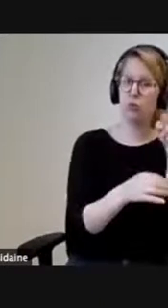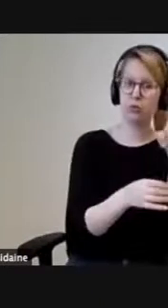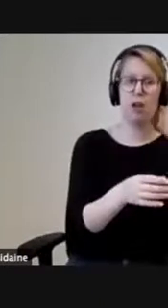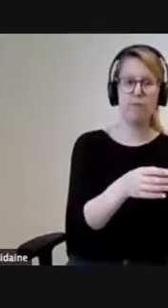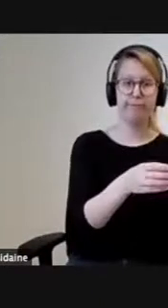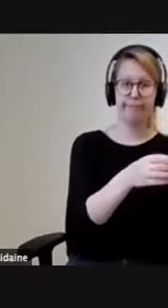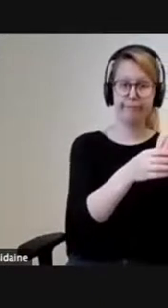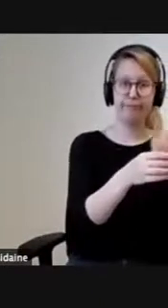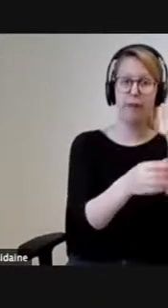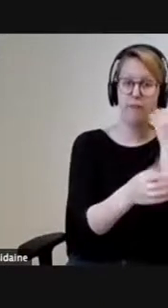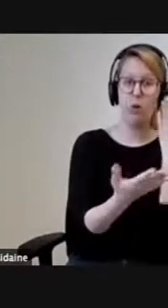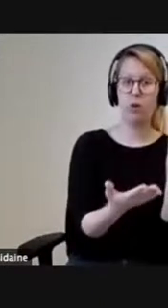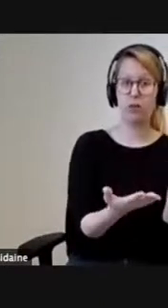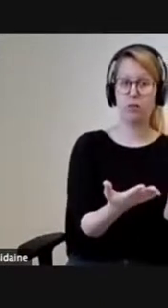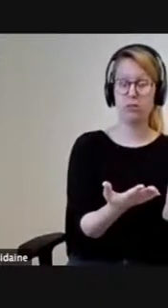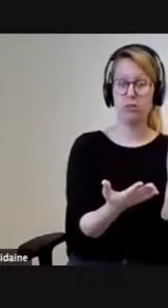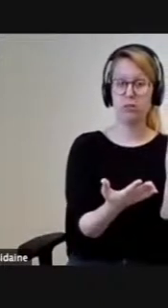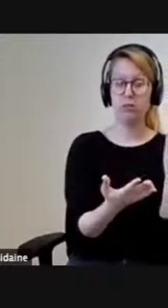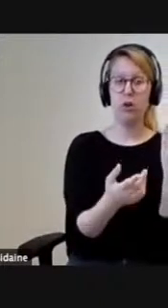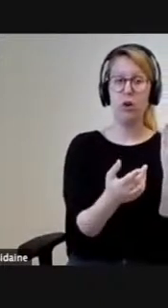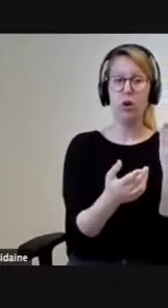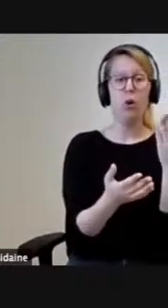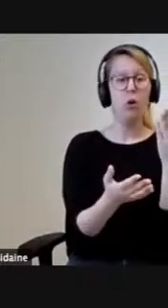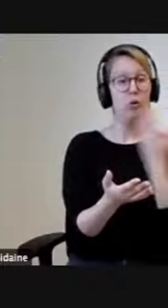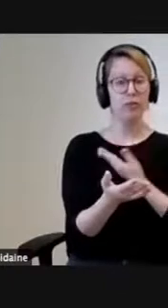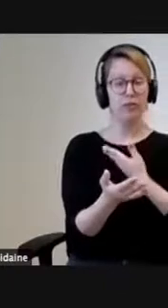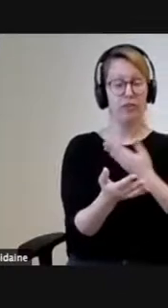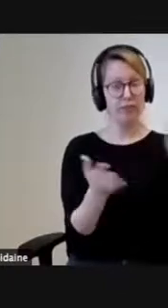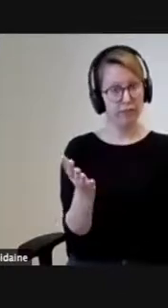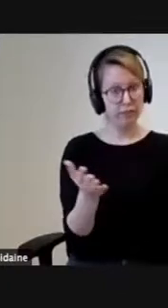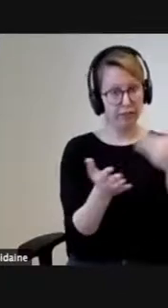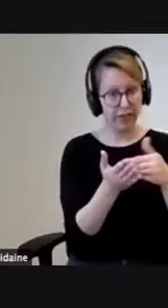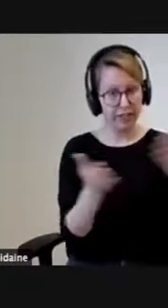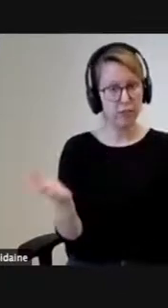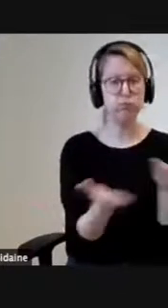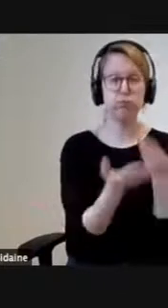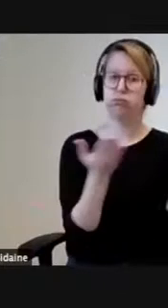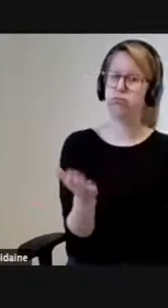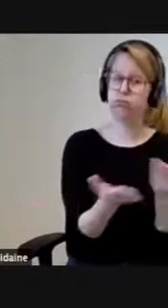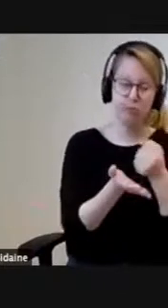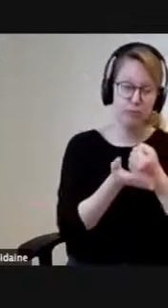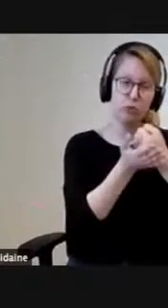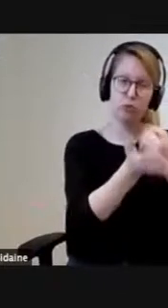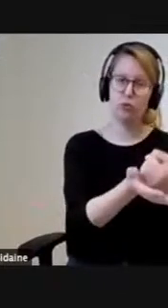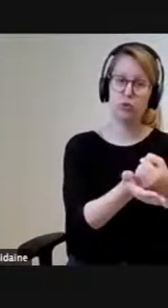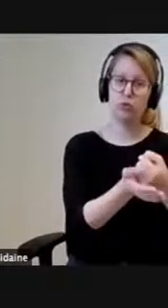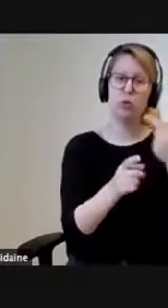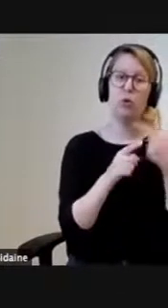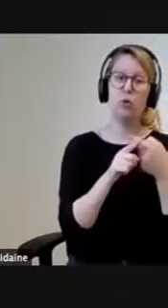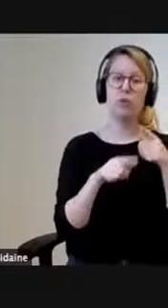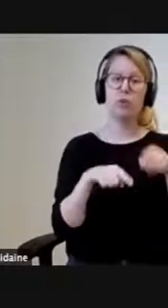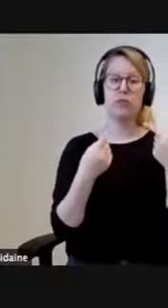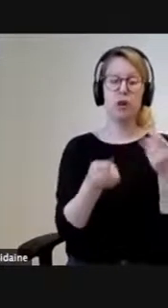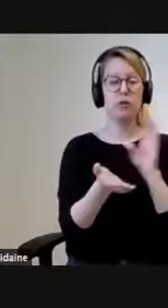européenne. Et un effort sera également fait pour l'investissement dans les services sociaux.